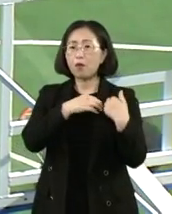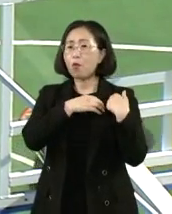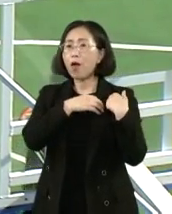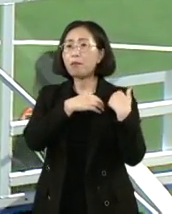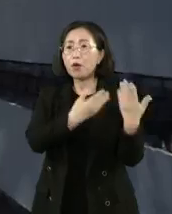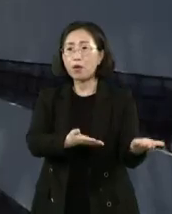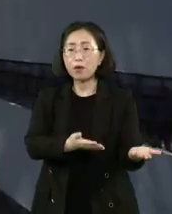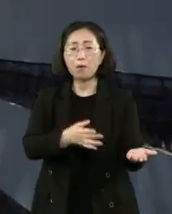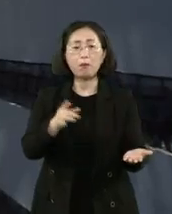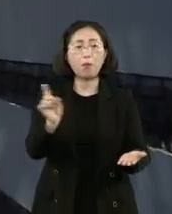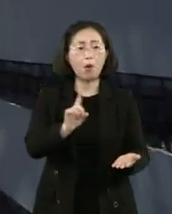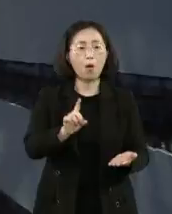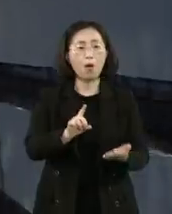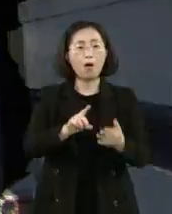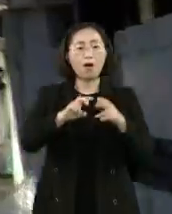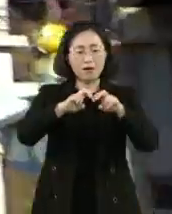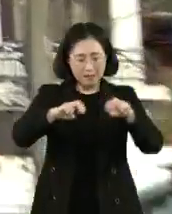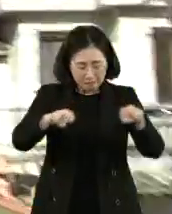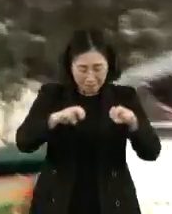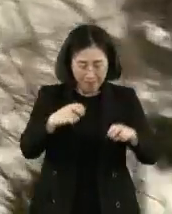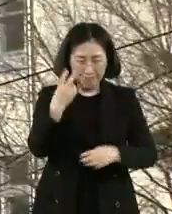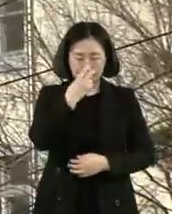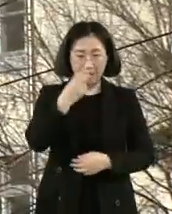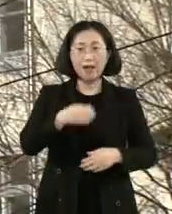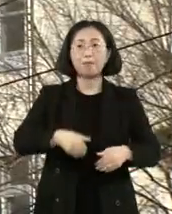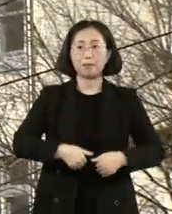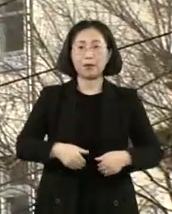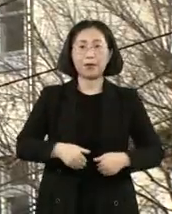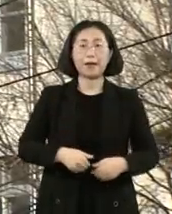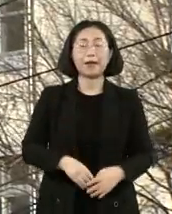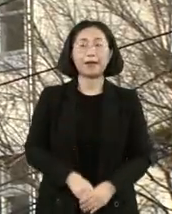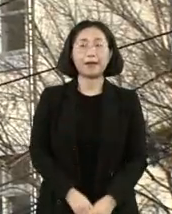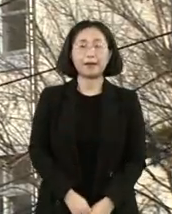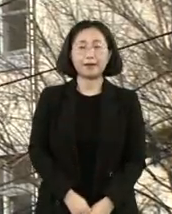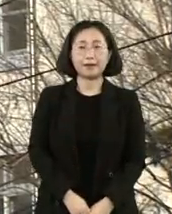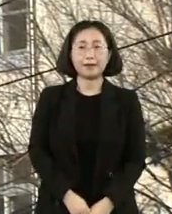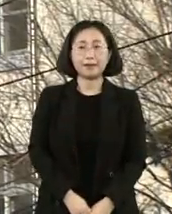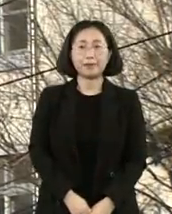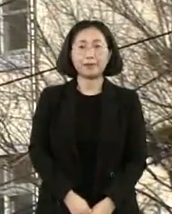대책, 철저한 진상조사가 필요하다는 지적입니다. TJB 이인버입니다.